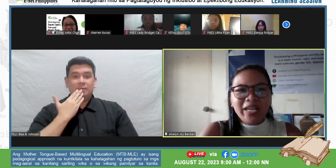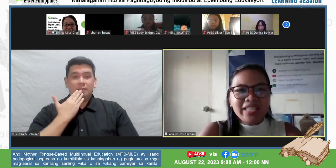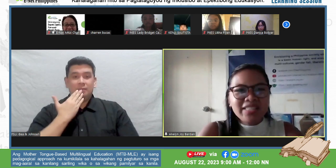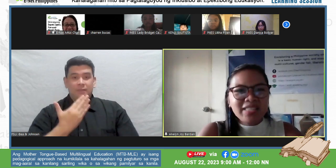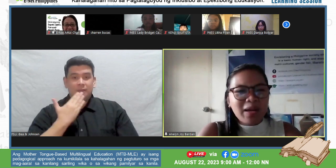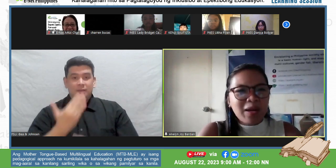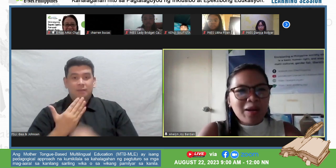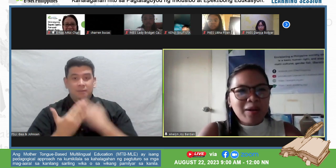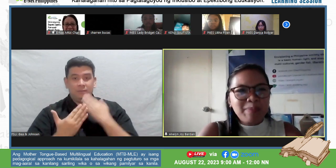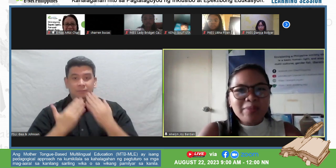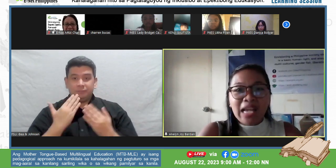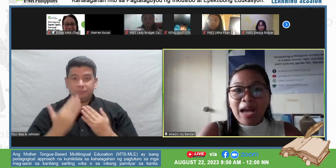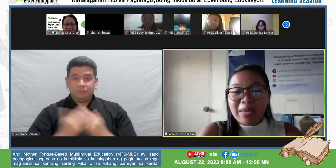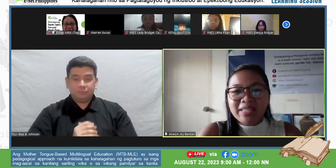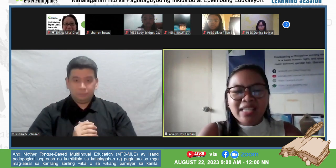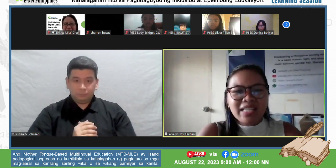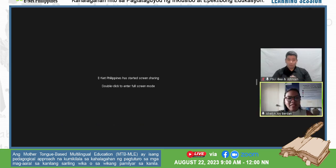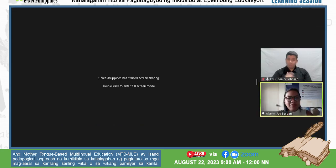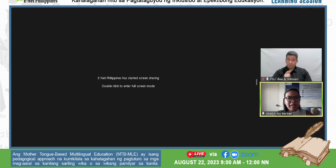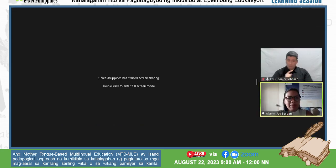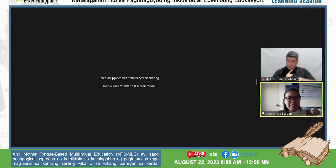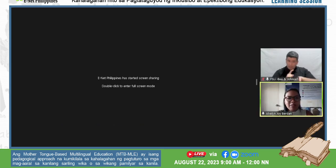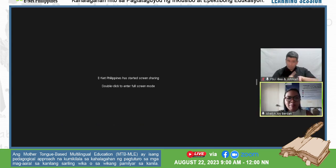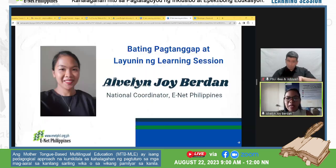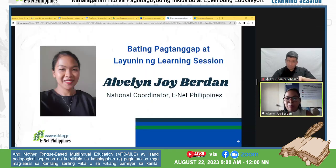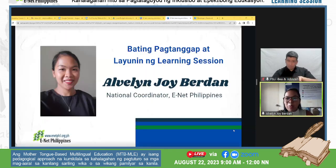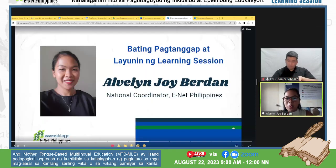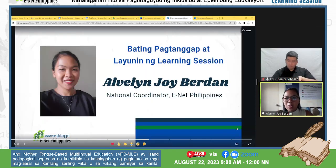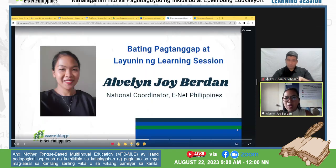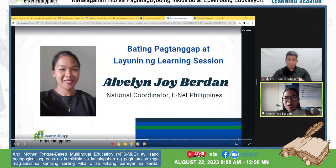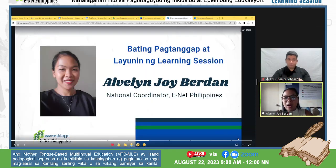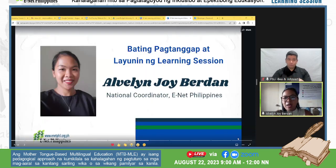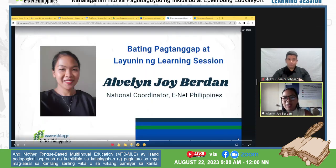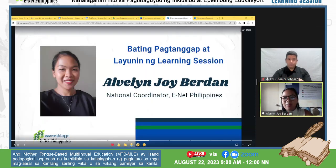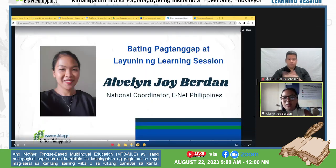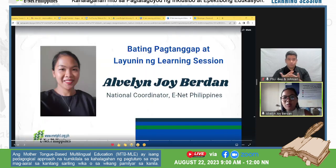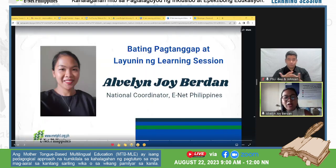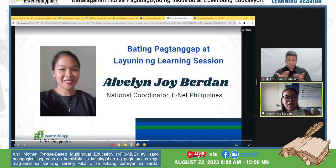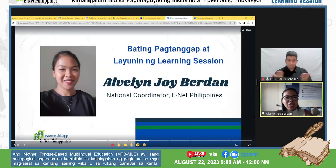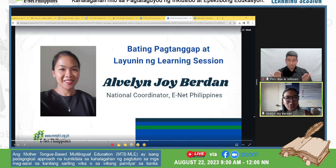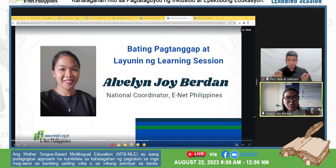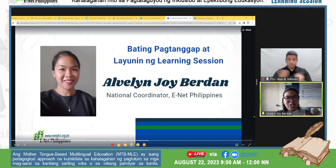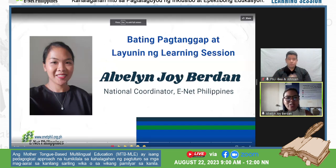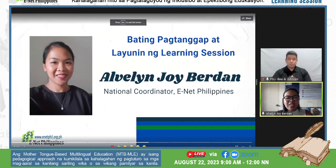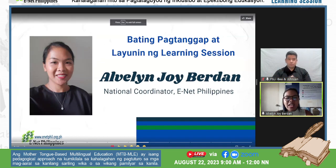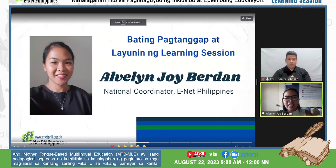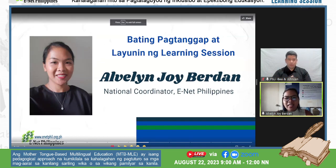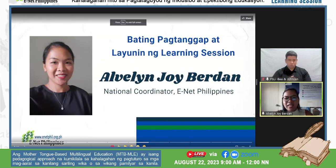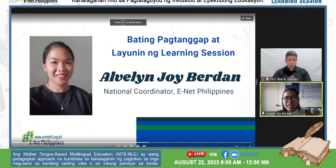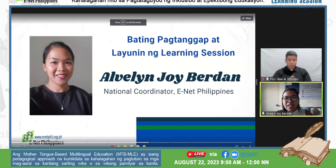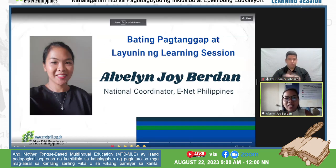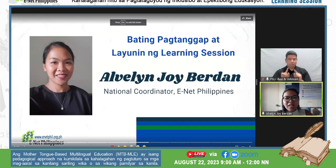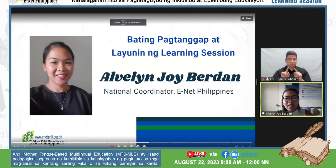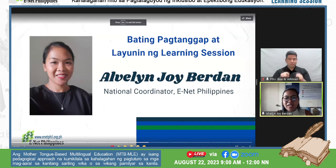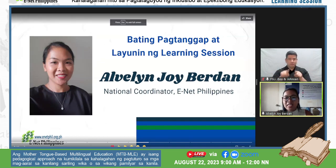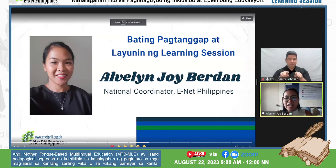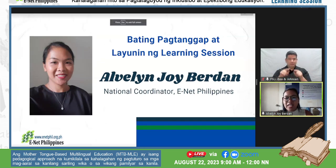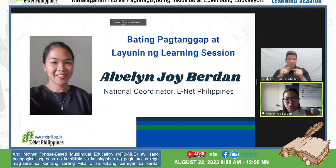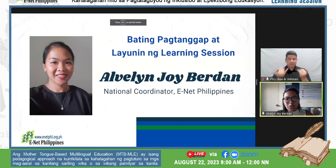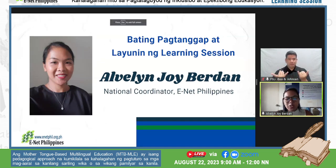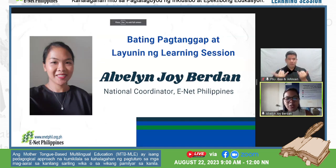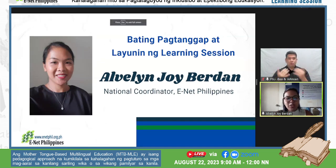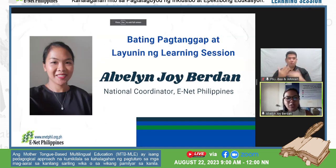ng oras sa amin, sa Init Philippines, para po dumalo kayo dito sa ating